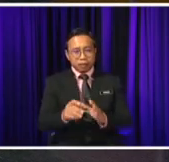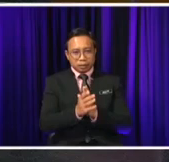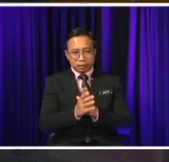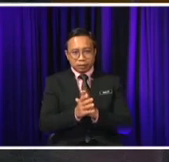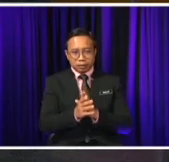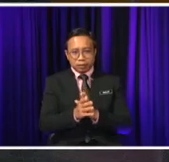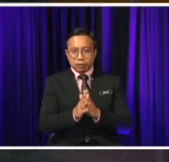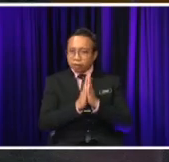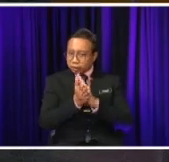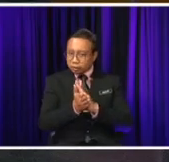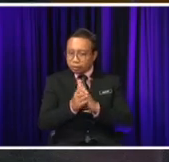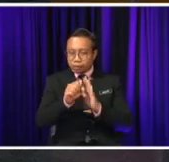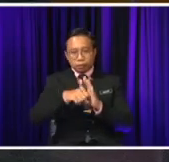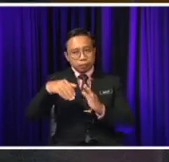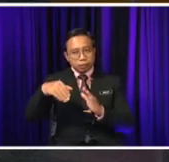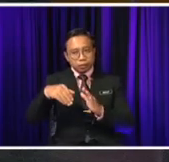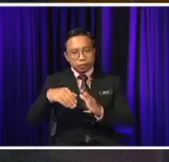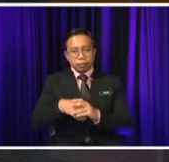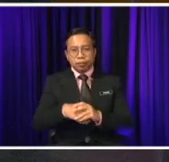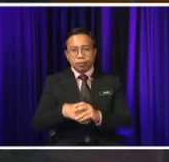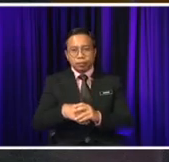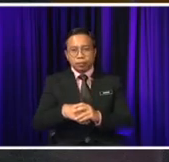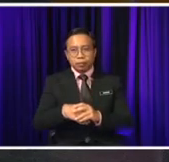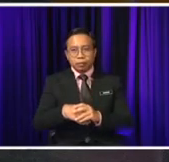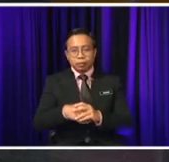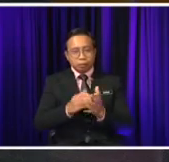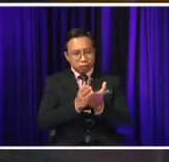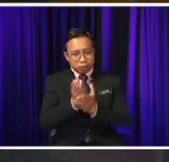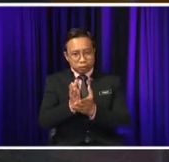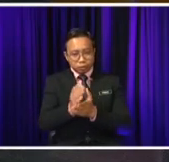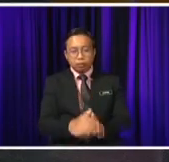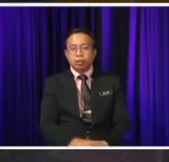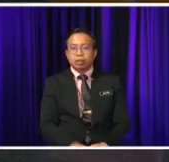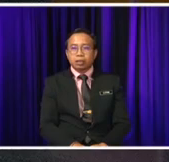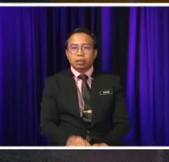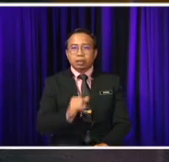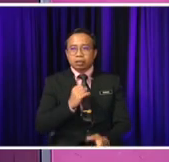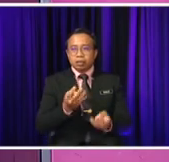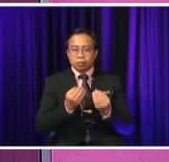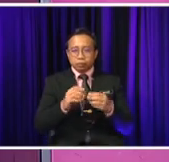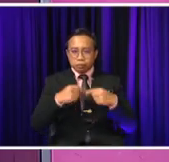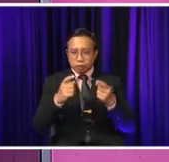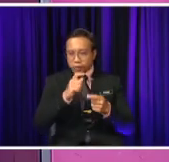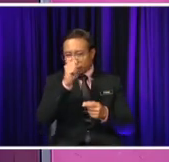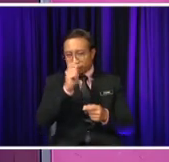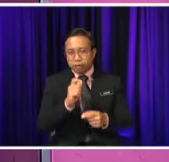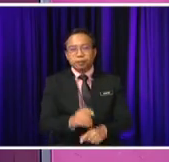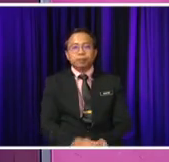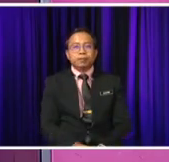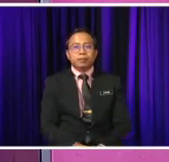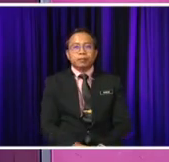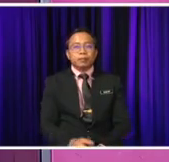Jadi sebelum kita meneruskan seenak nak pergi kita bertanyalah